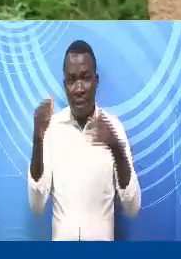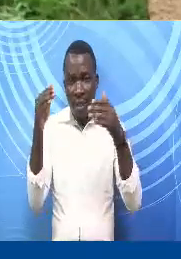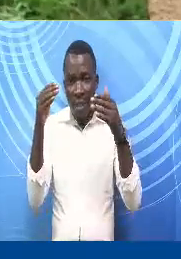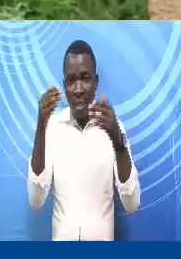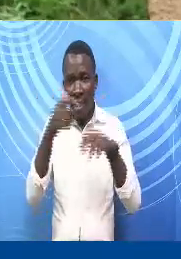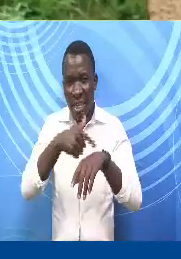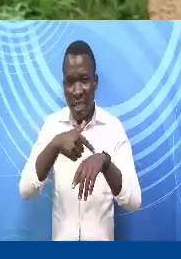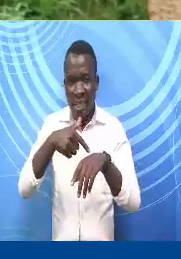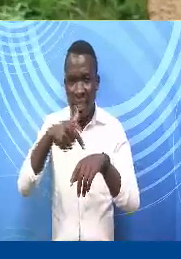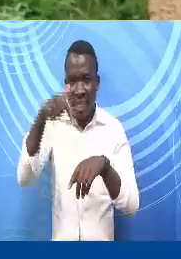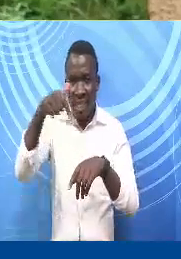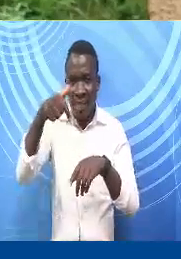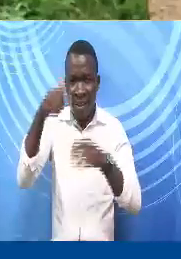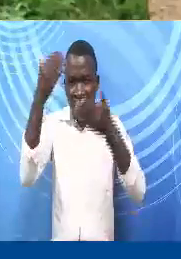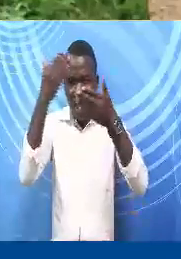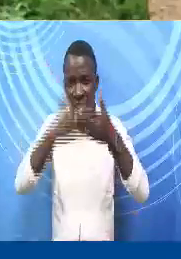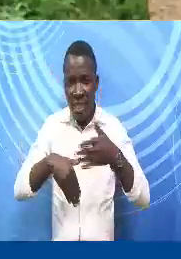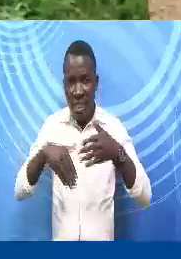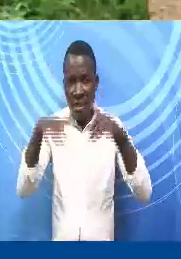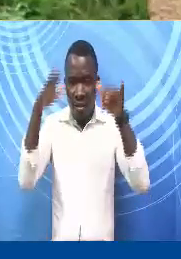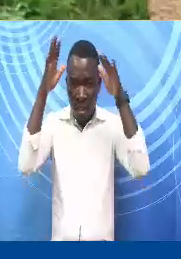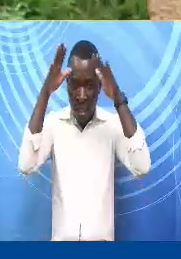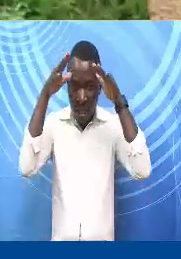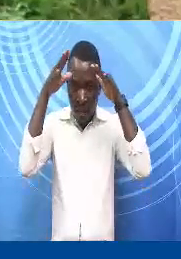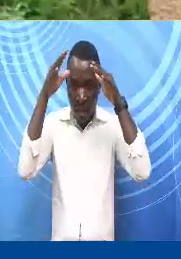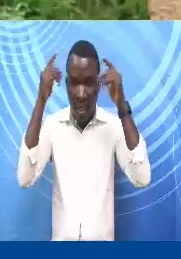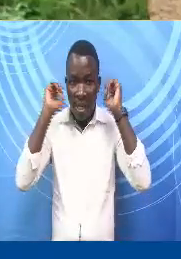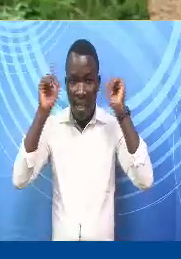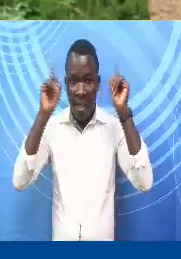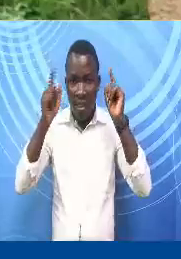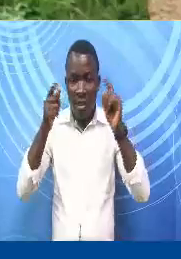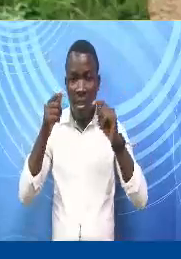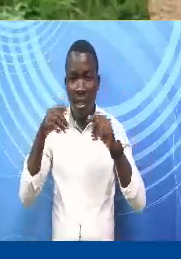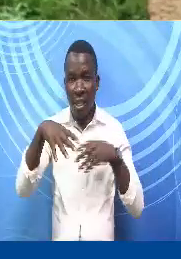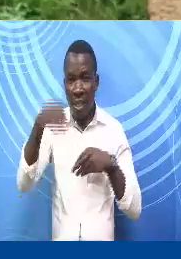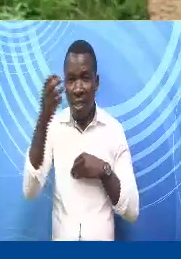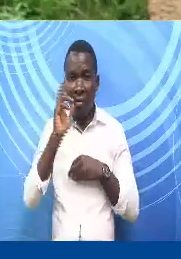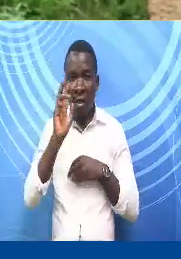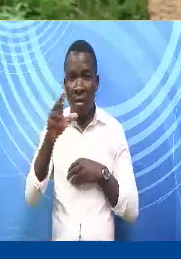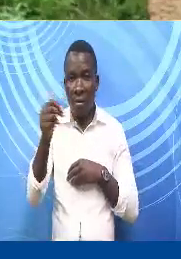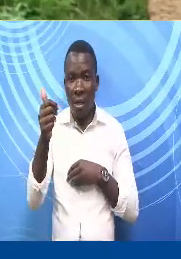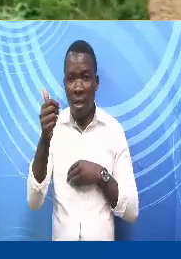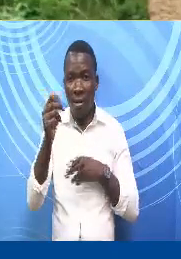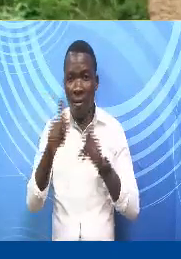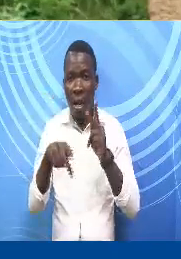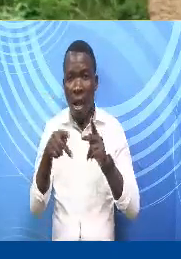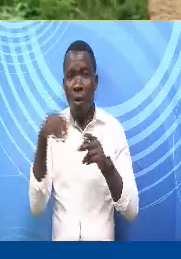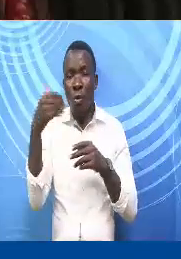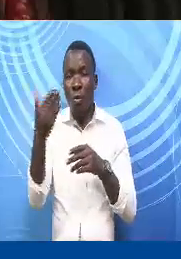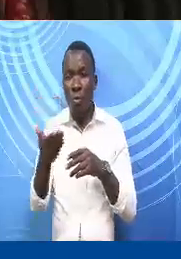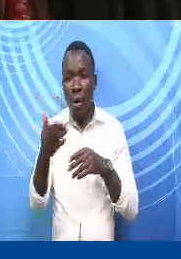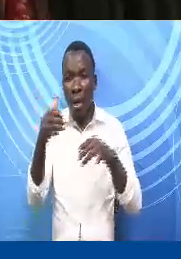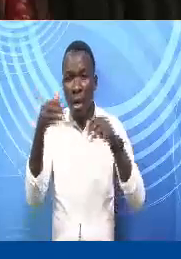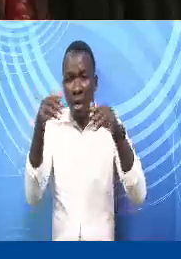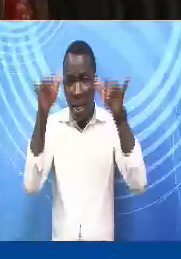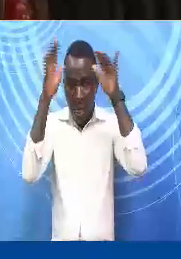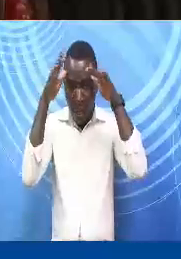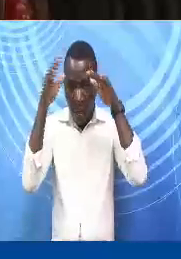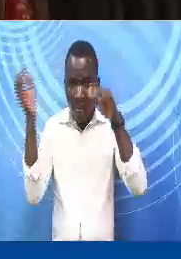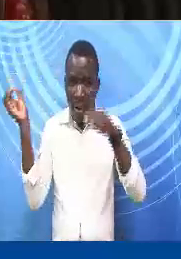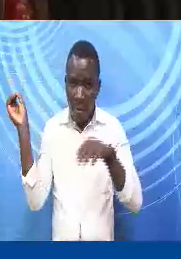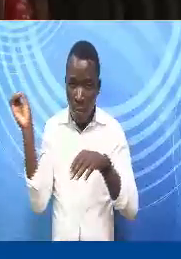saba irimo kumoka igiye kureba abantu bari kuri izo nka zindi zisigaye imbwa bahita bayitera ibuye ihita ipfa ni